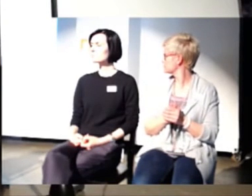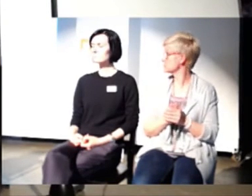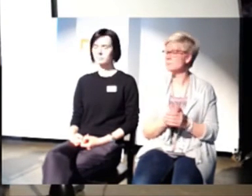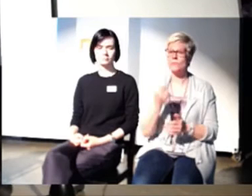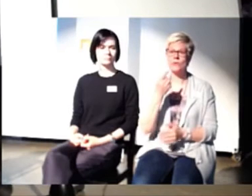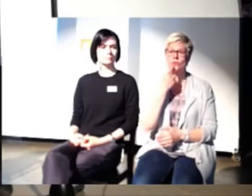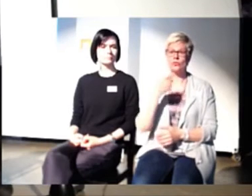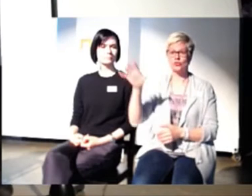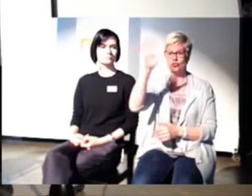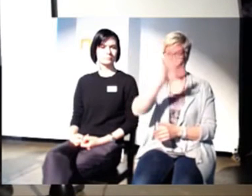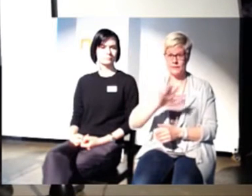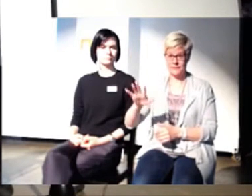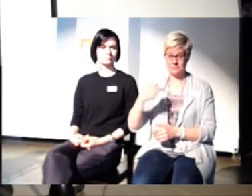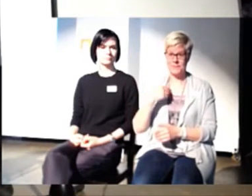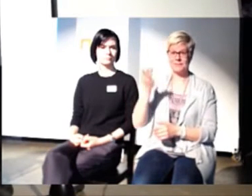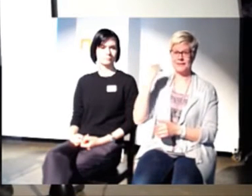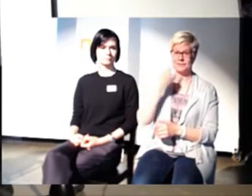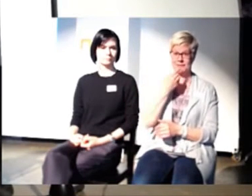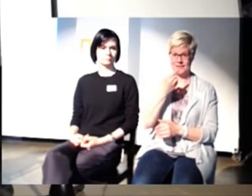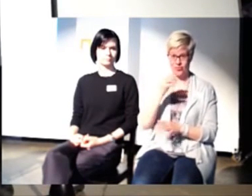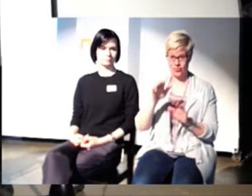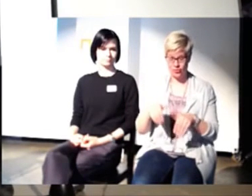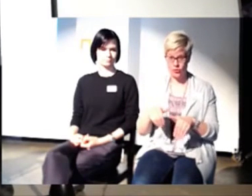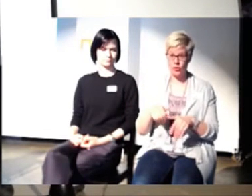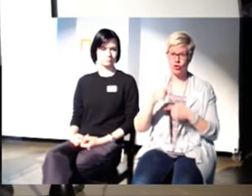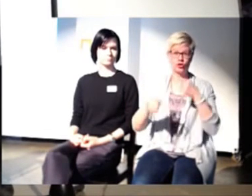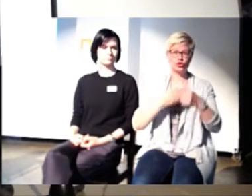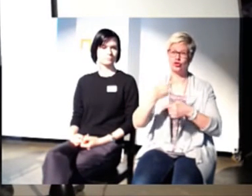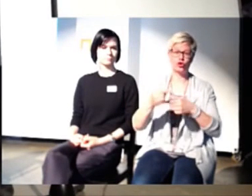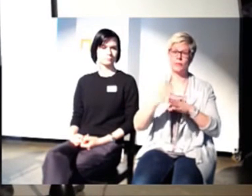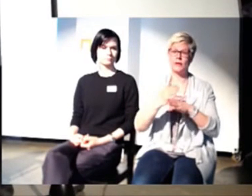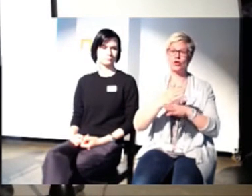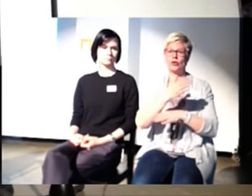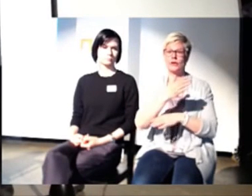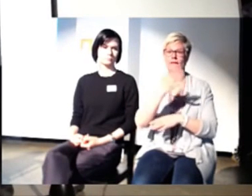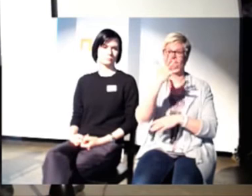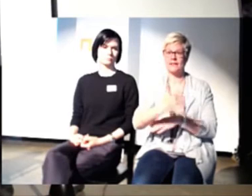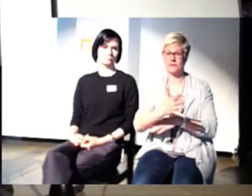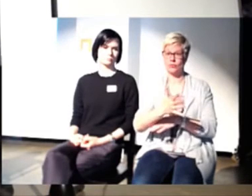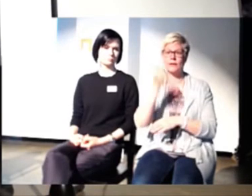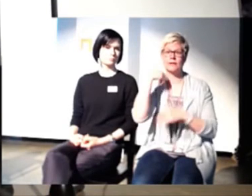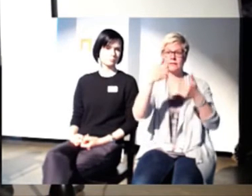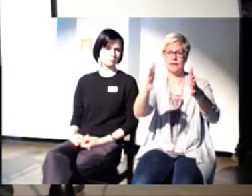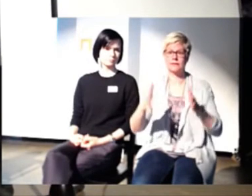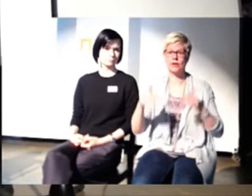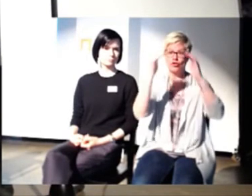Suomessa, niin kuin mä aiemmin mainitsin, niin toimii noin 50 residenssiorganisaatiota. Ne